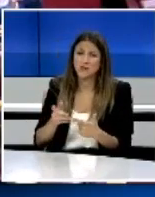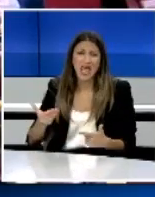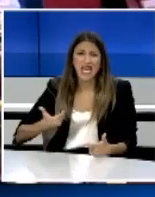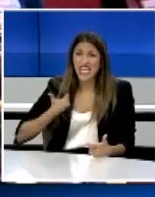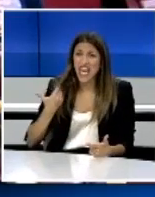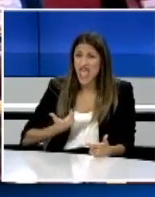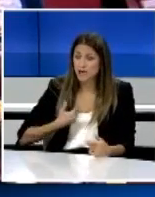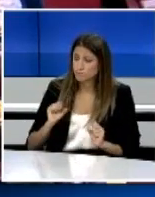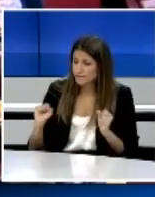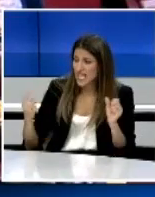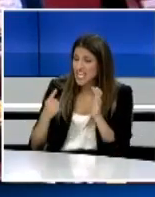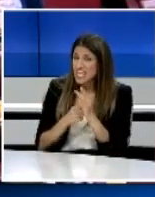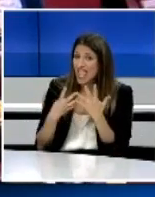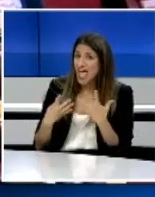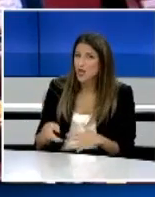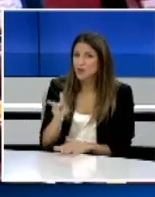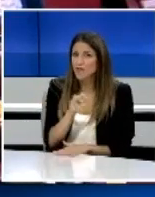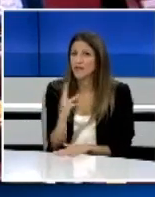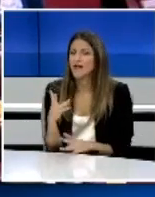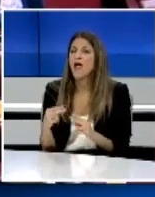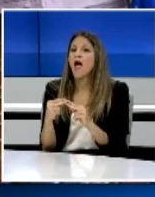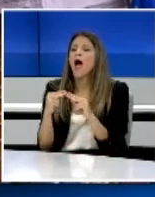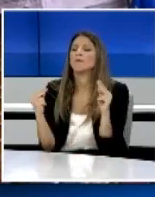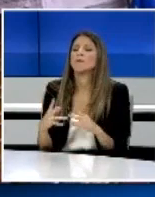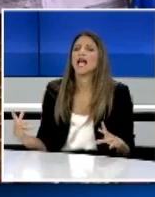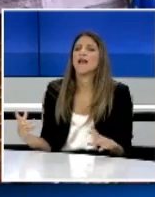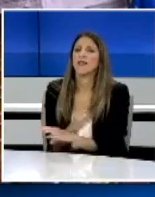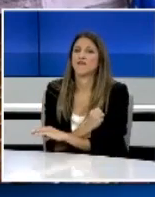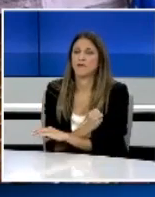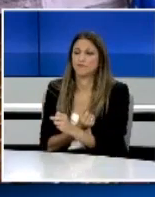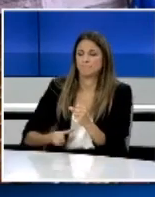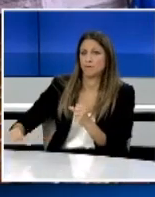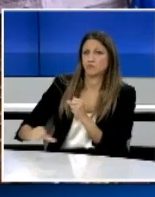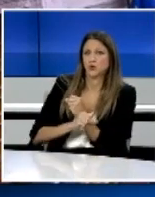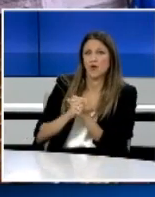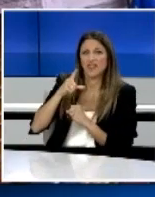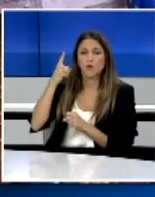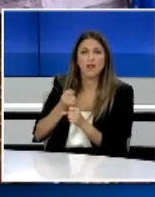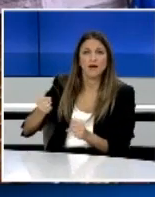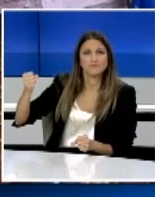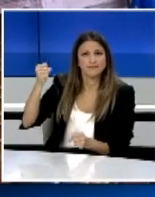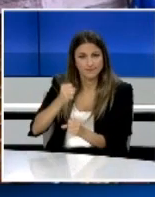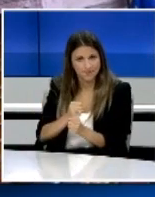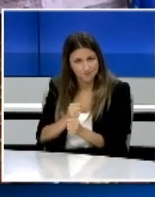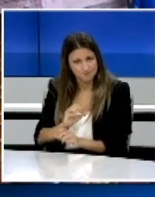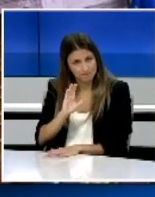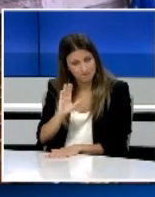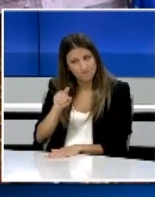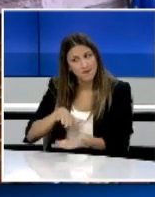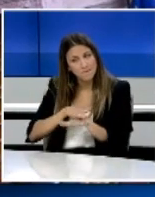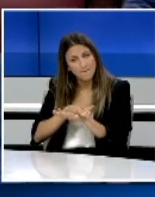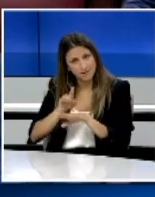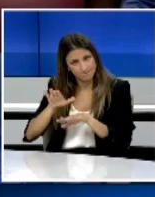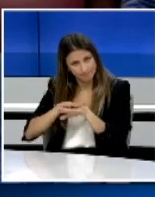το 1973 έφεραν τη μεταπολίτευση στον τόπο. Εγώ, κύριε Μητσοτάκη, τάχτε, γιατί κάπου μπερδεύεστε.